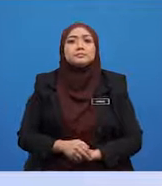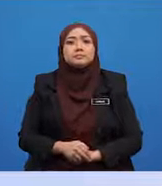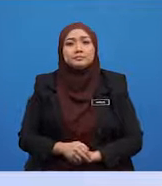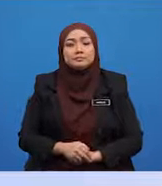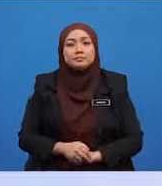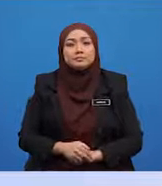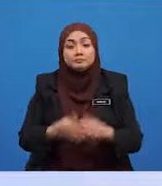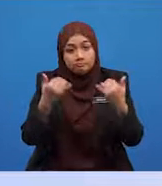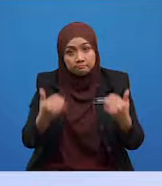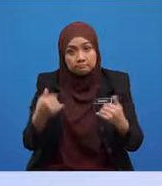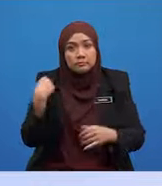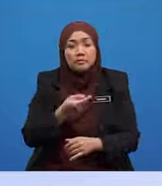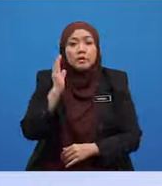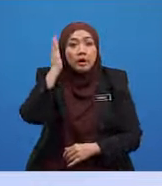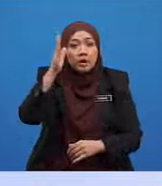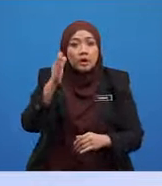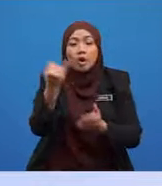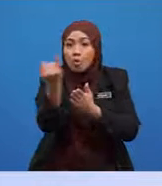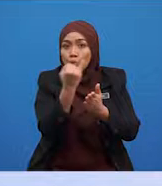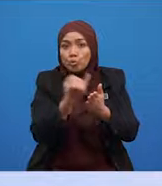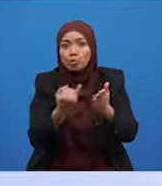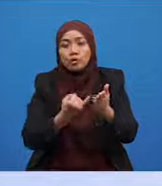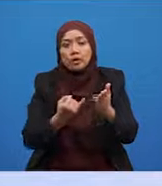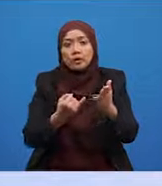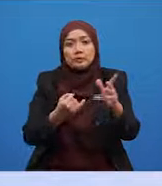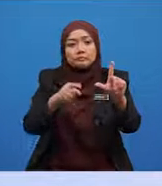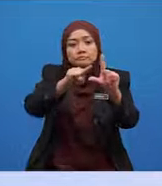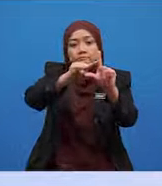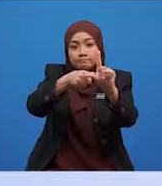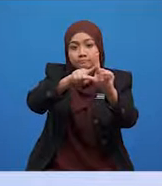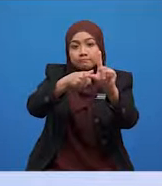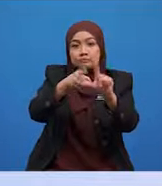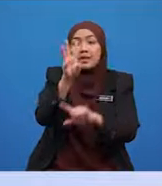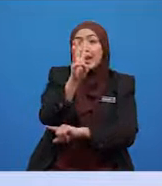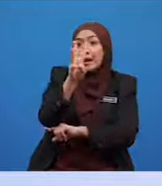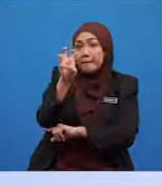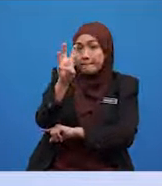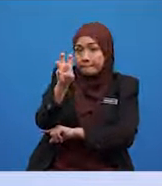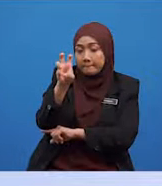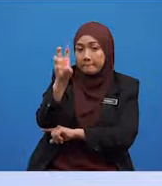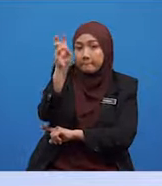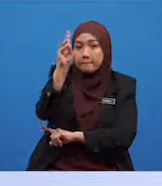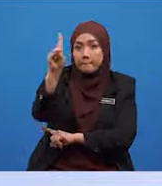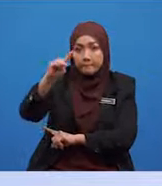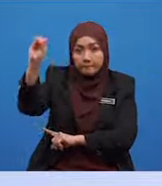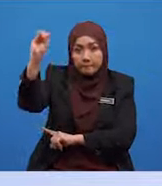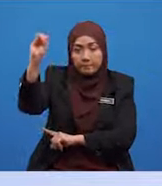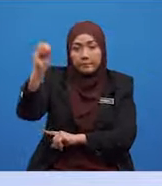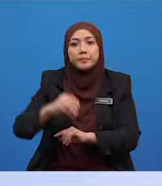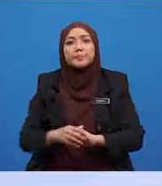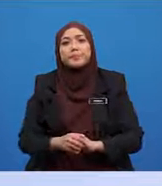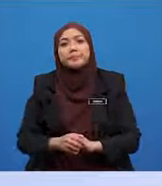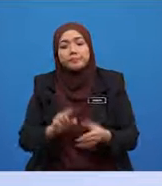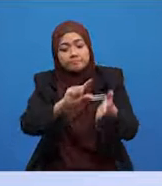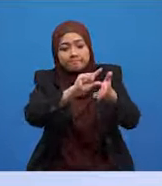sektor bulatan bersudut 60 darjah pada pusat bulatan yang berjejari